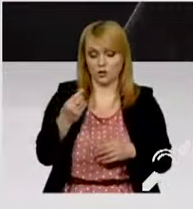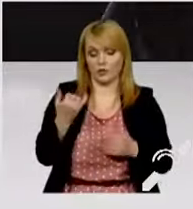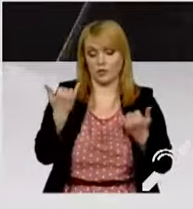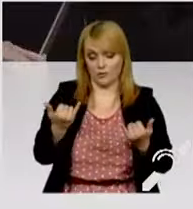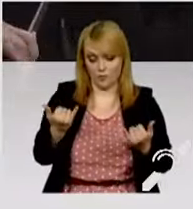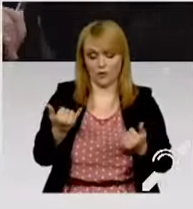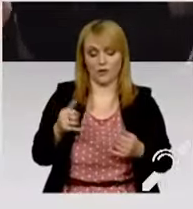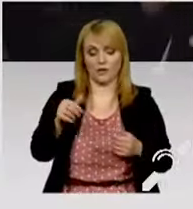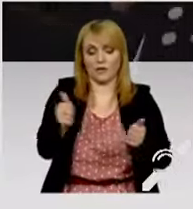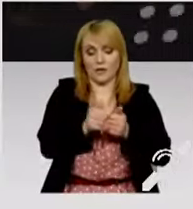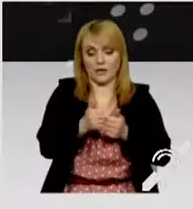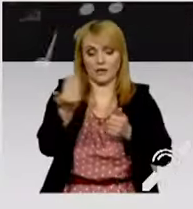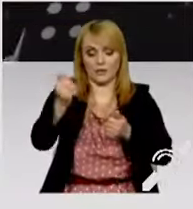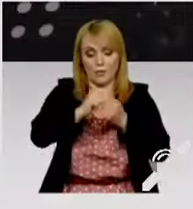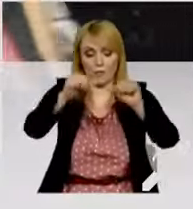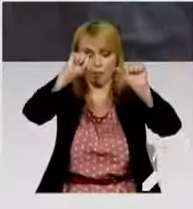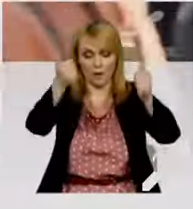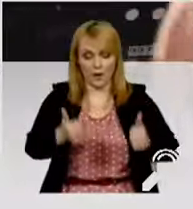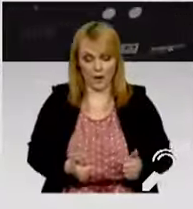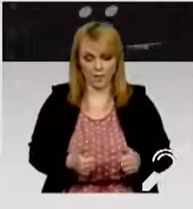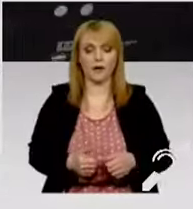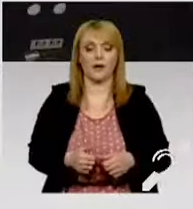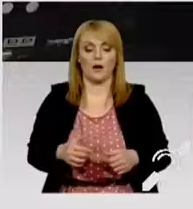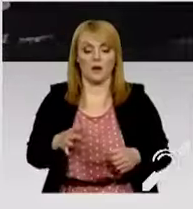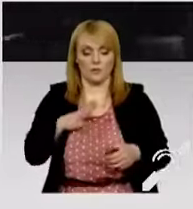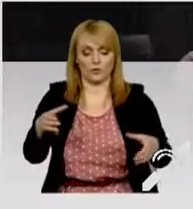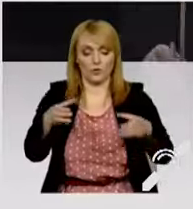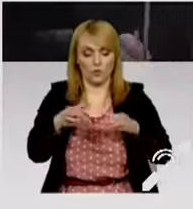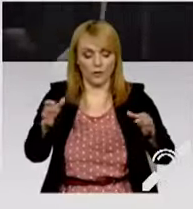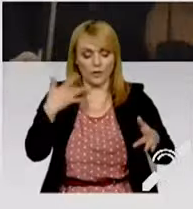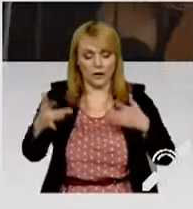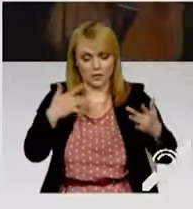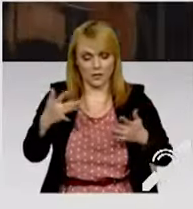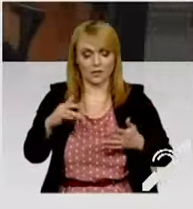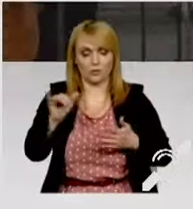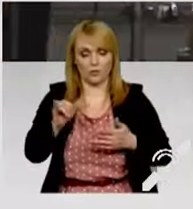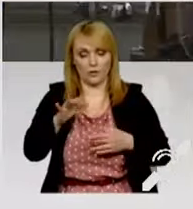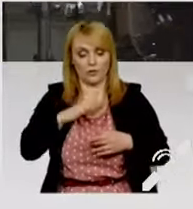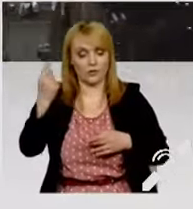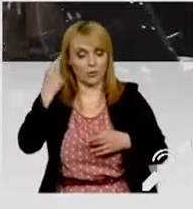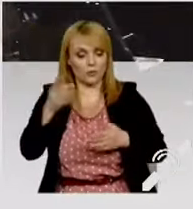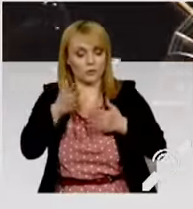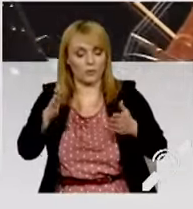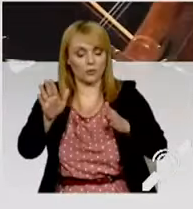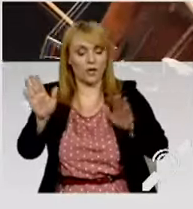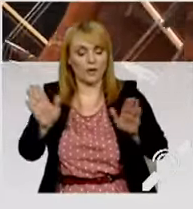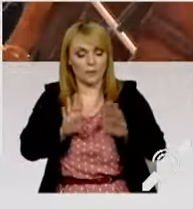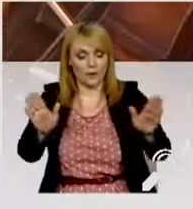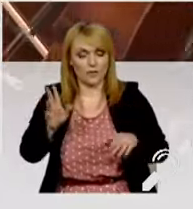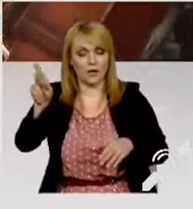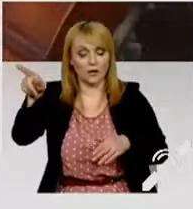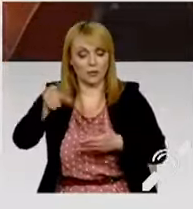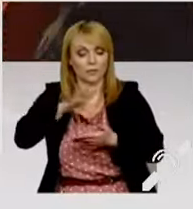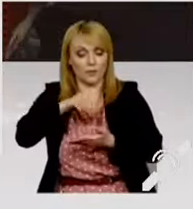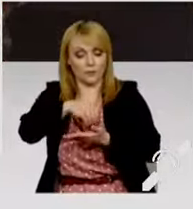și partituri simfonice adunate după îndelungi cercetări. Vom avea multe, să le spunem așa,